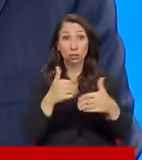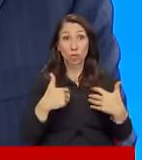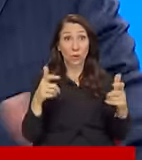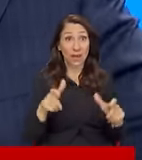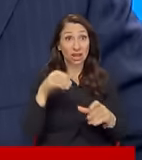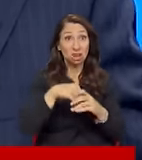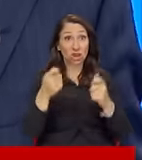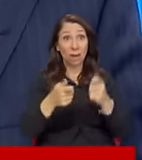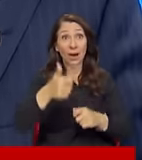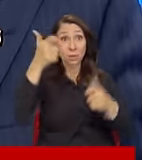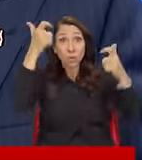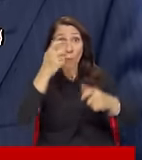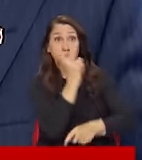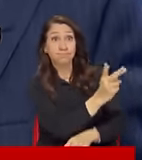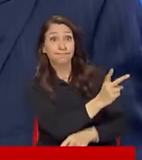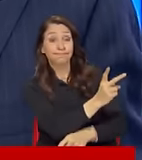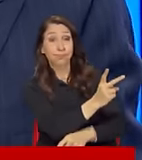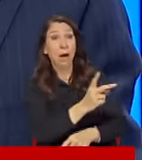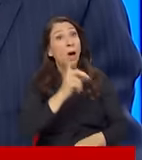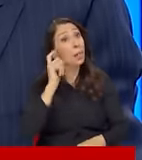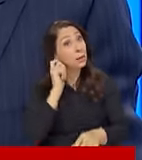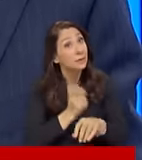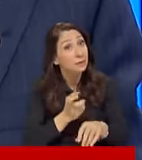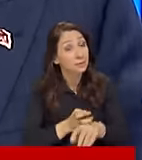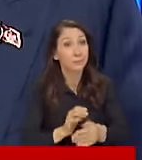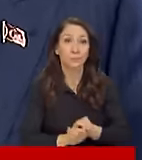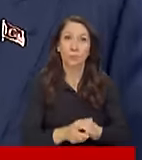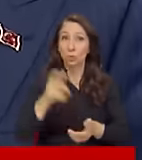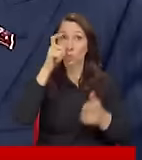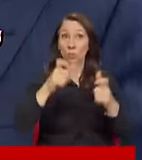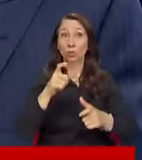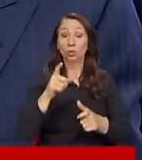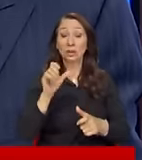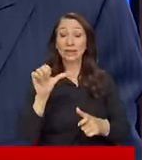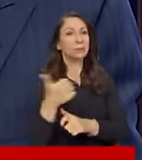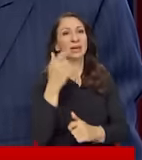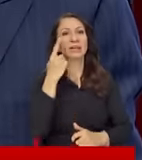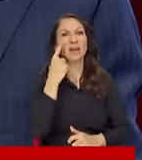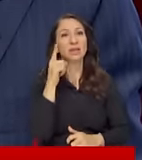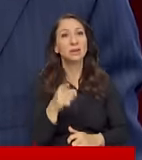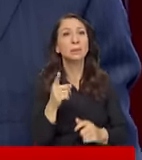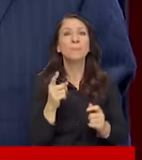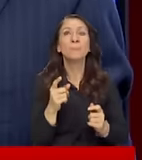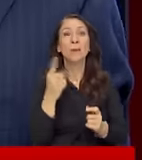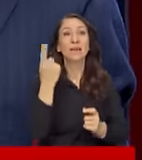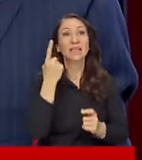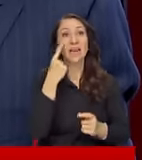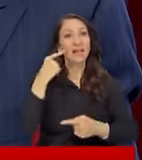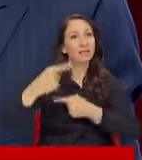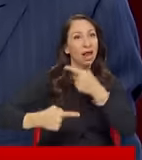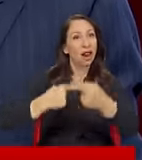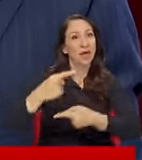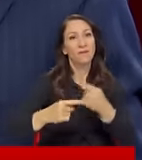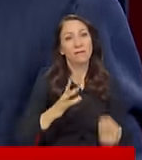güvenliği İçişleri Bakanlığı sahası. Allah'tan yani bu ülkenin, bu kadim devletin bir devlet geleneği